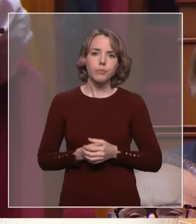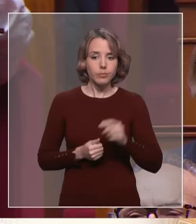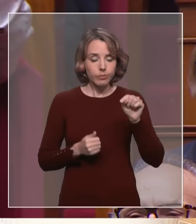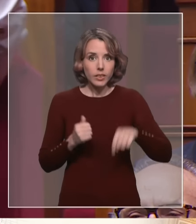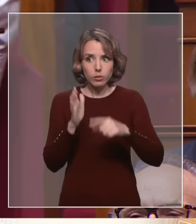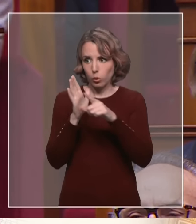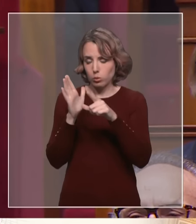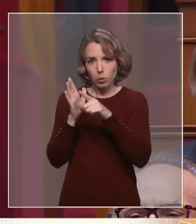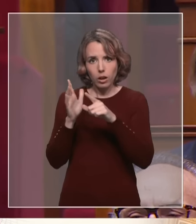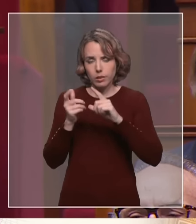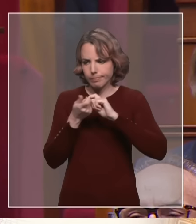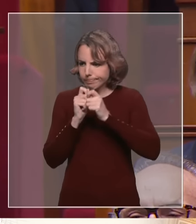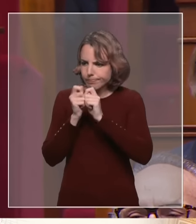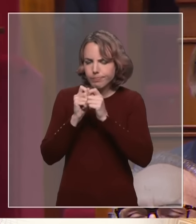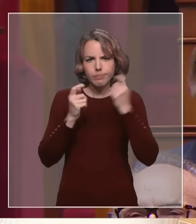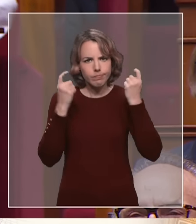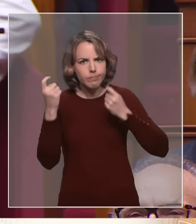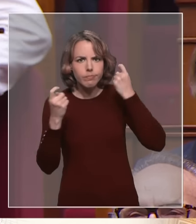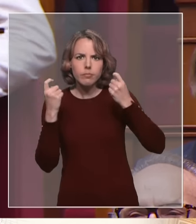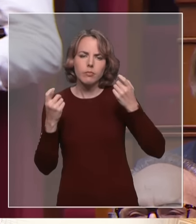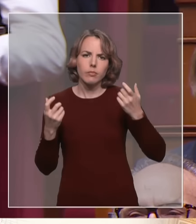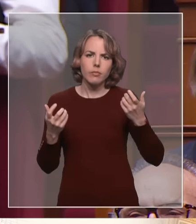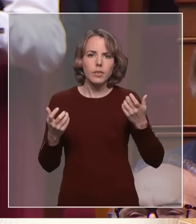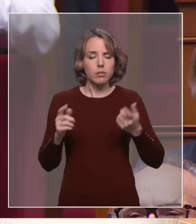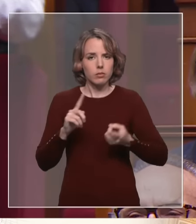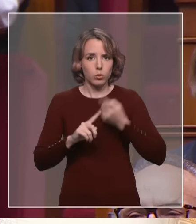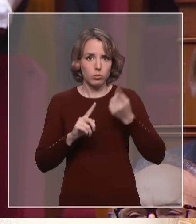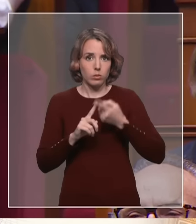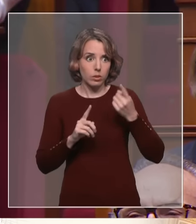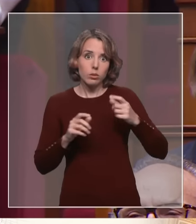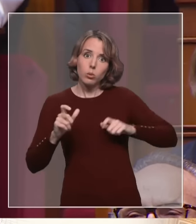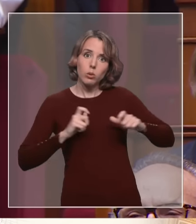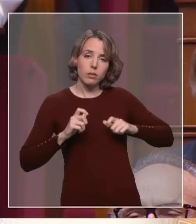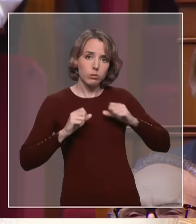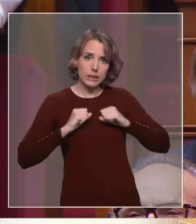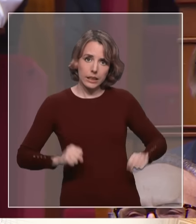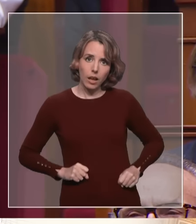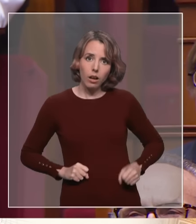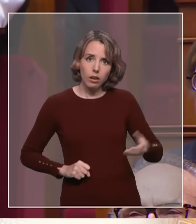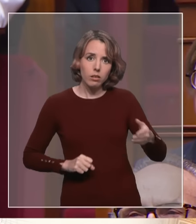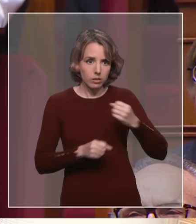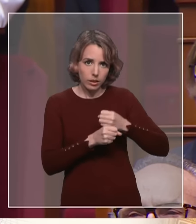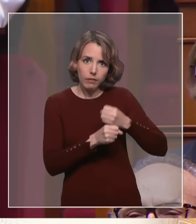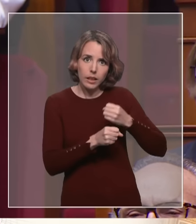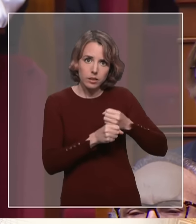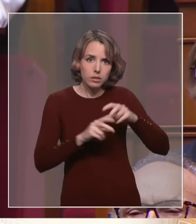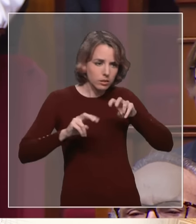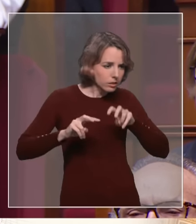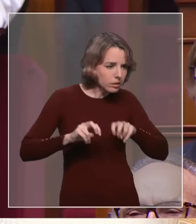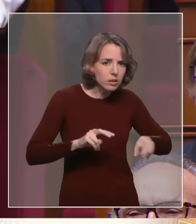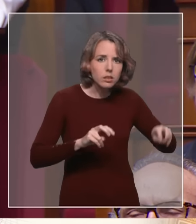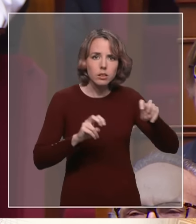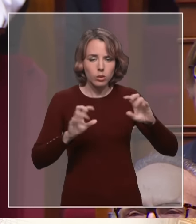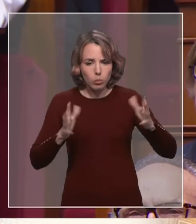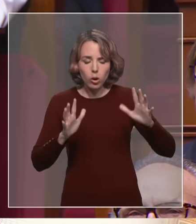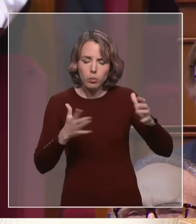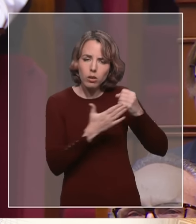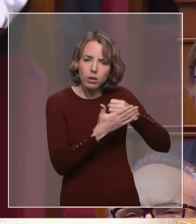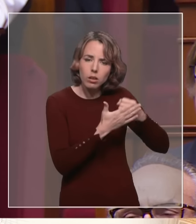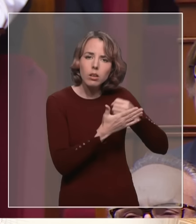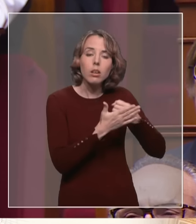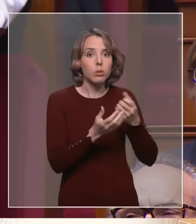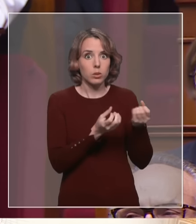législatif. Les travaux transpartisans menés au Sénat par nos collègues Jérôme Durin et Étienne Blanc sont salués de toutes parts. Une proposition de loi